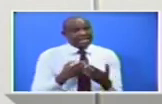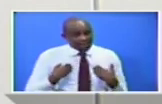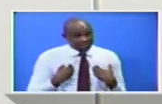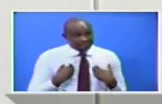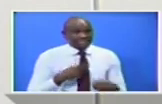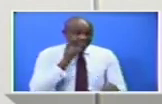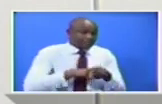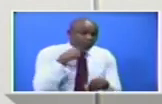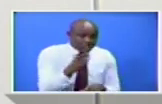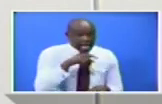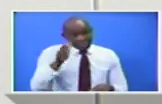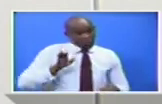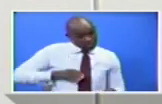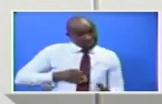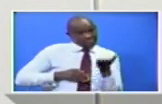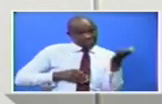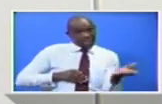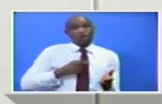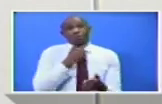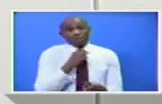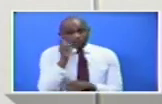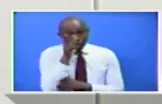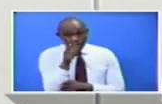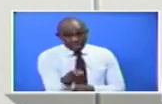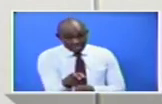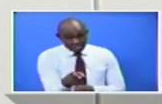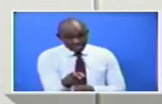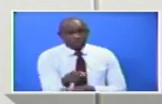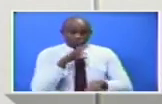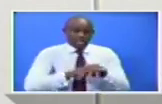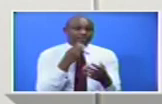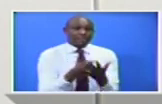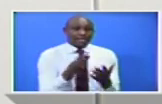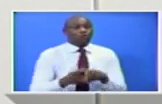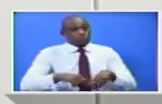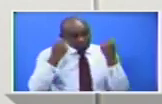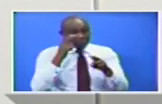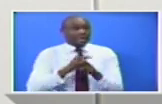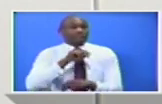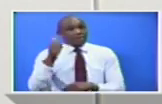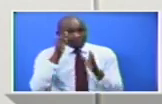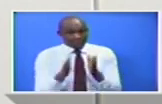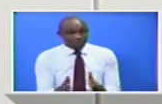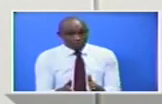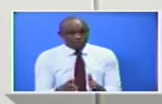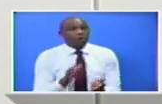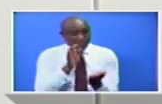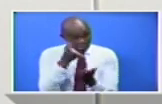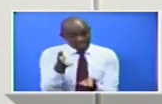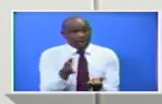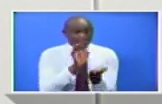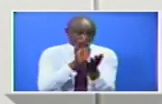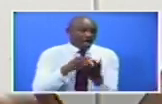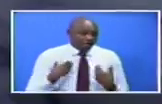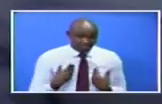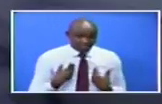tunajua vipi pia kuna wale kinandanda wanataka kutumia kama opportunity kutengeneza pesa ama kumharibia mtu jina. Pia kuna mapropaganda, umeona mapropaganda.